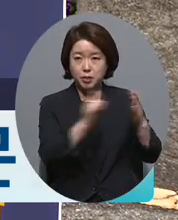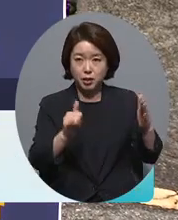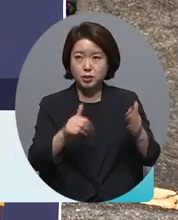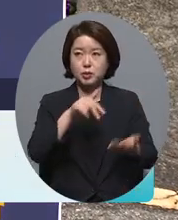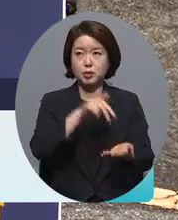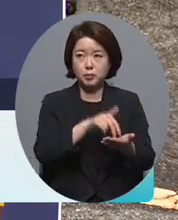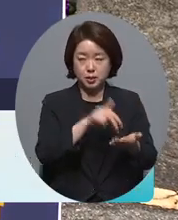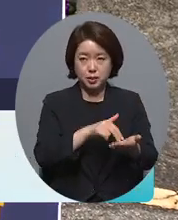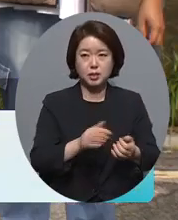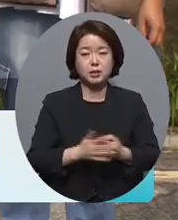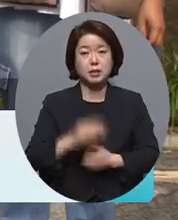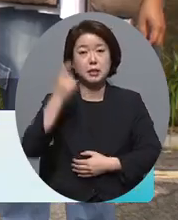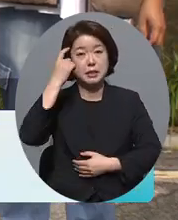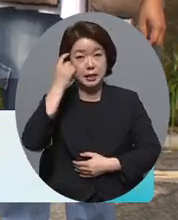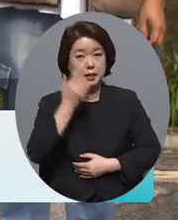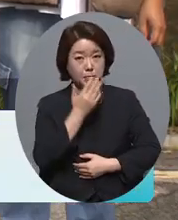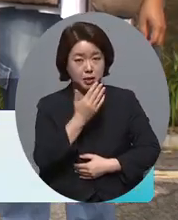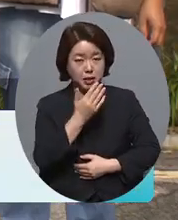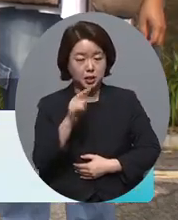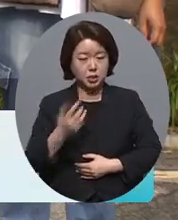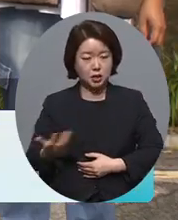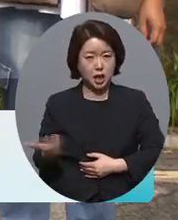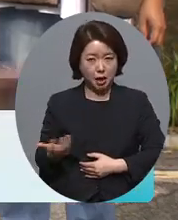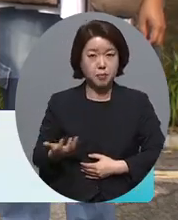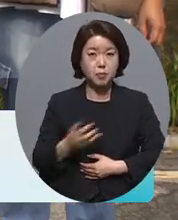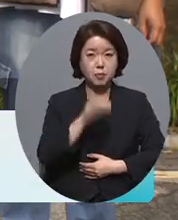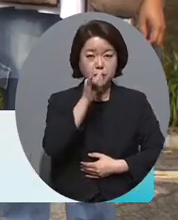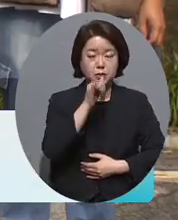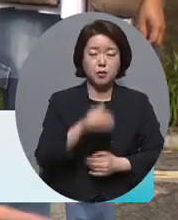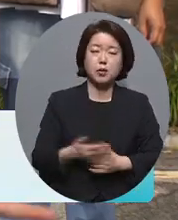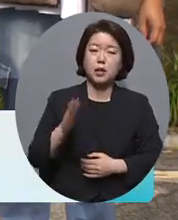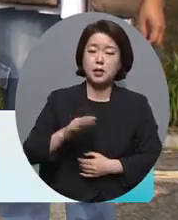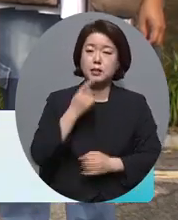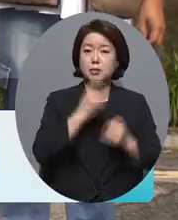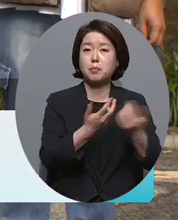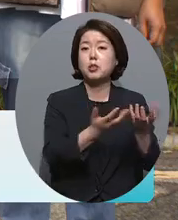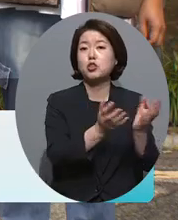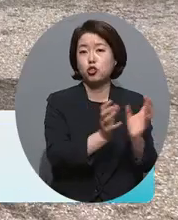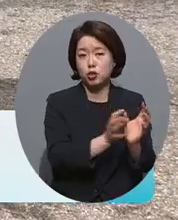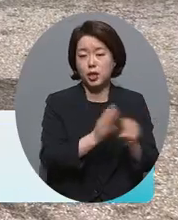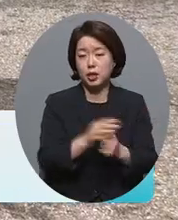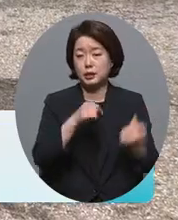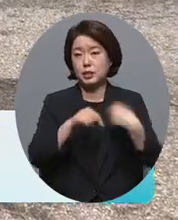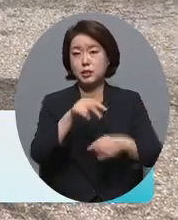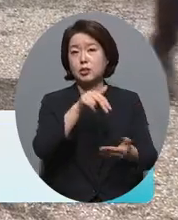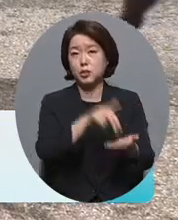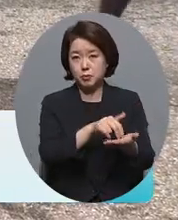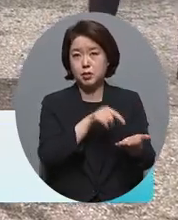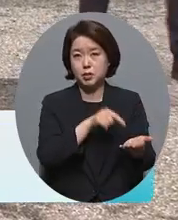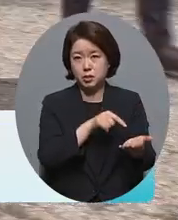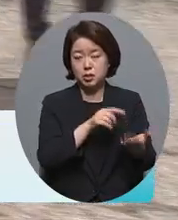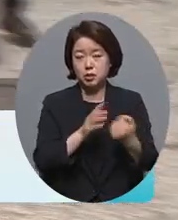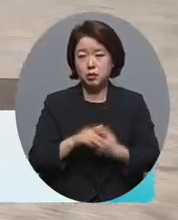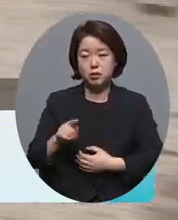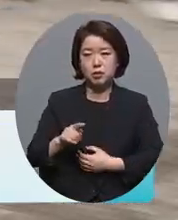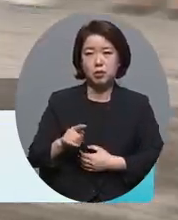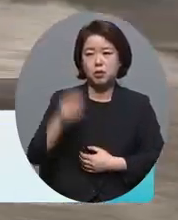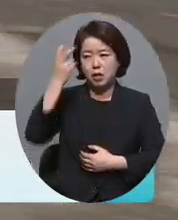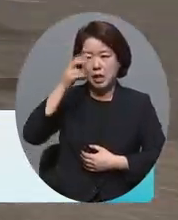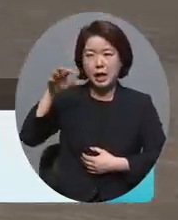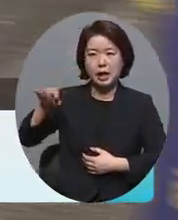입장에서 생각할 수 있는 그 아픔이 있는 것이고 다만 이제 민주당이나 정치적인 입장에서는 이런